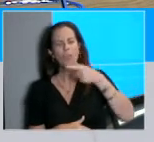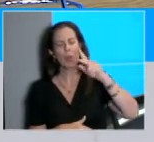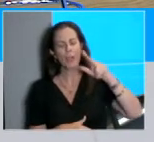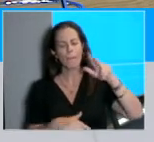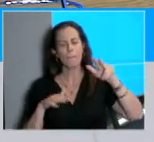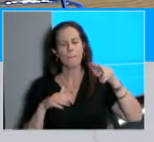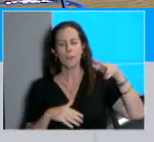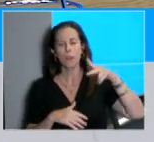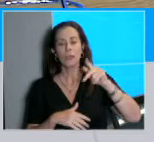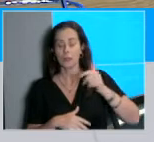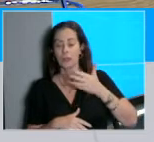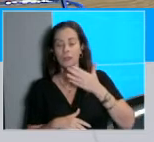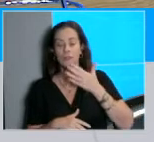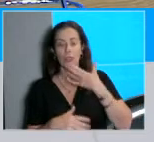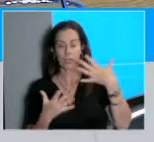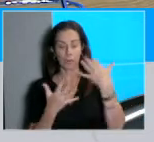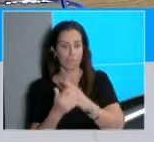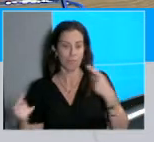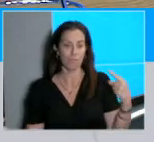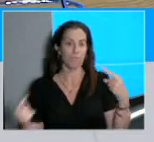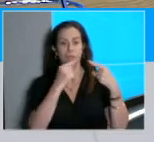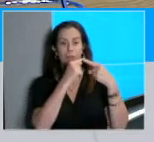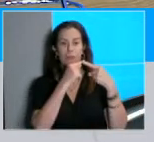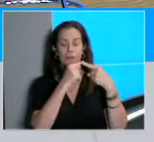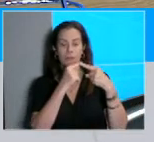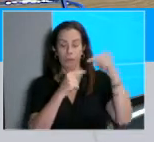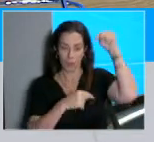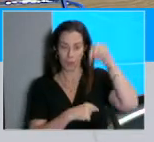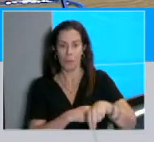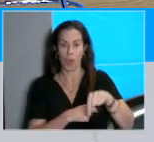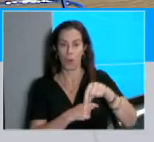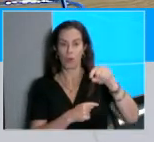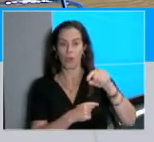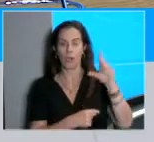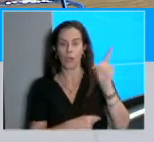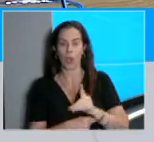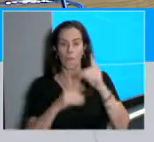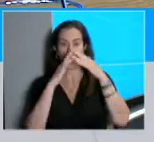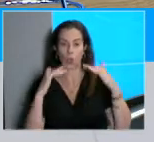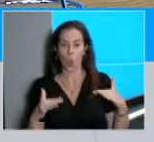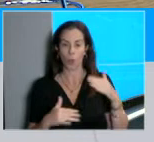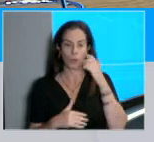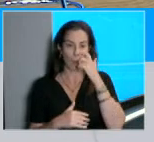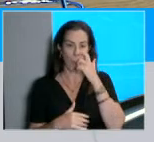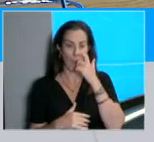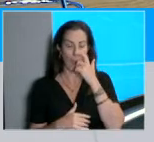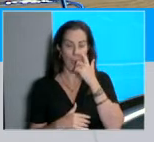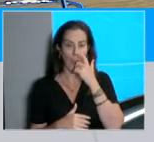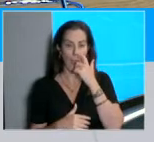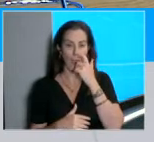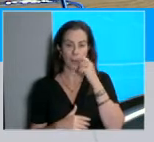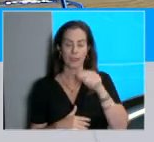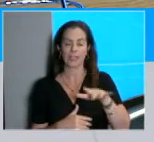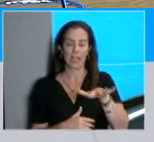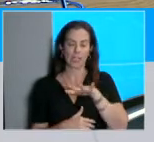מלאטים של צהל שיורטו או לפחות התרסקו בדרום ביירות. דרום ביירות זהו לא החלק היפה של העיר,